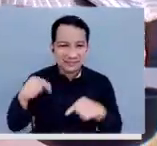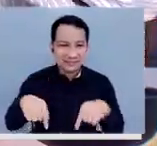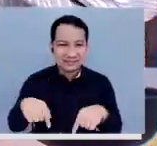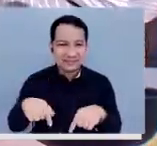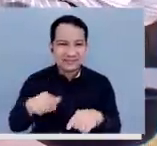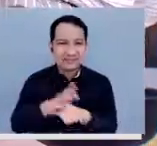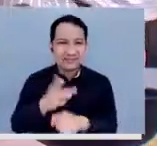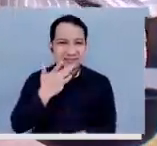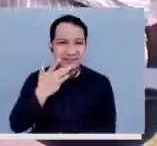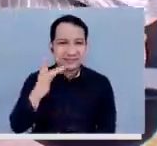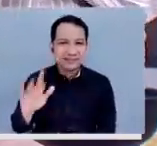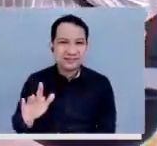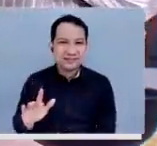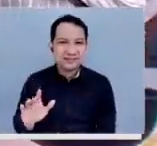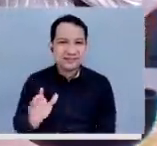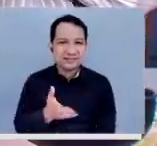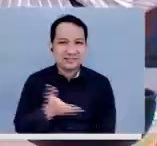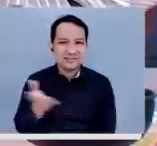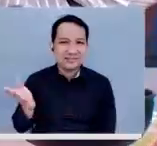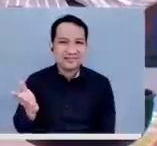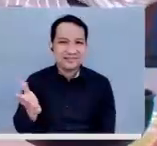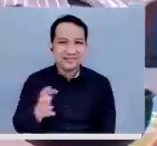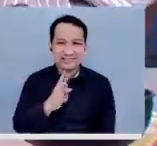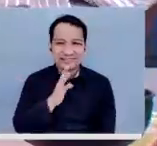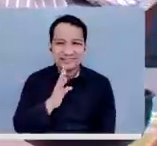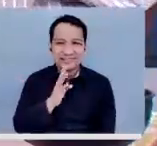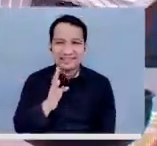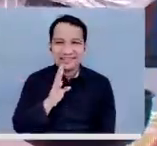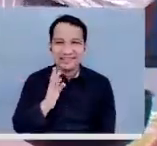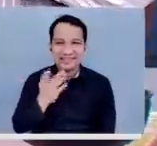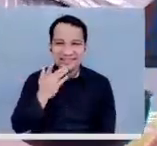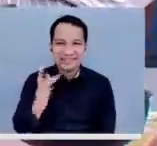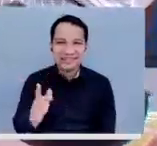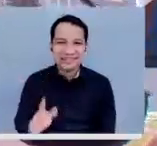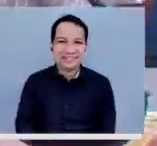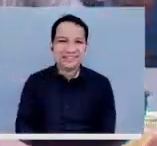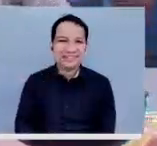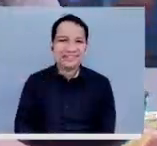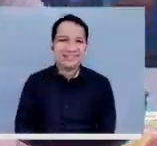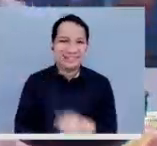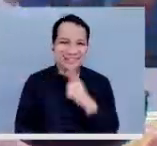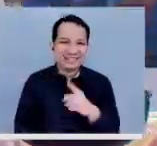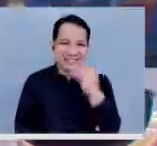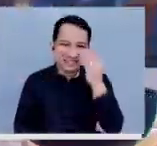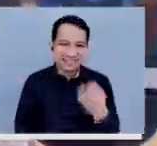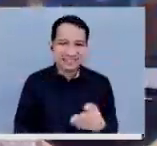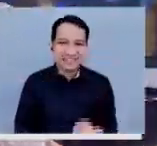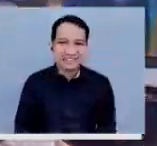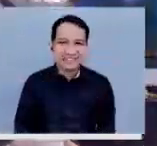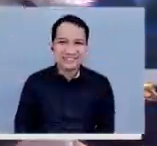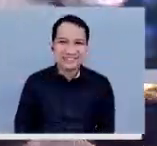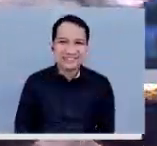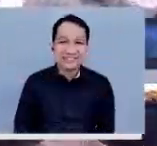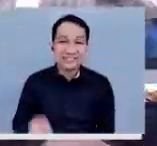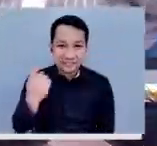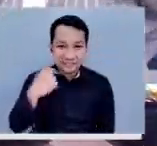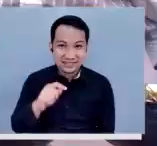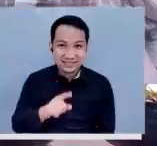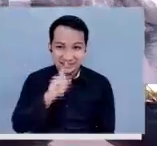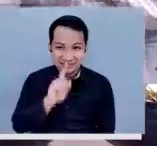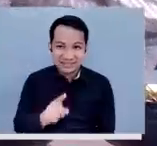sarap. Di ba napansin, wala na nagsasalita ka. Guys, gusto ko lumaki kayo naman magtanong. Mga kapatid, dapat punta. Ay,